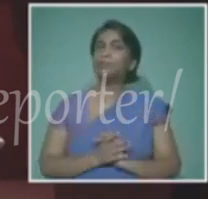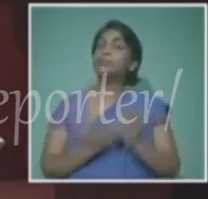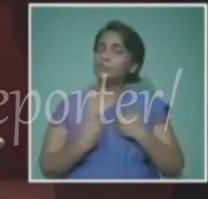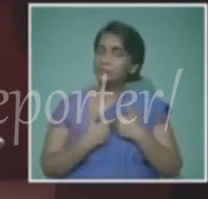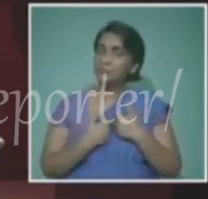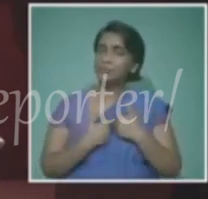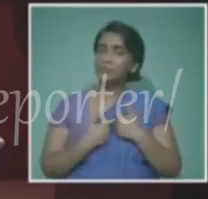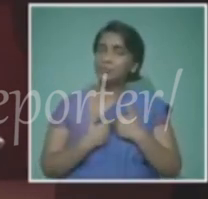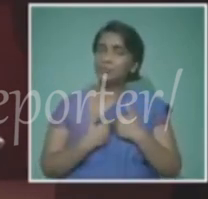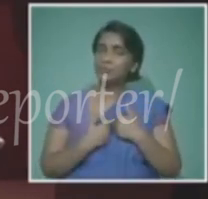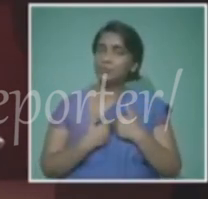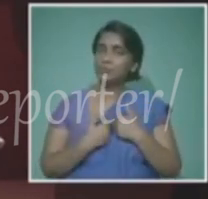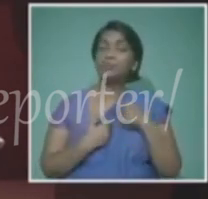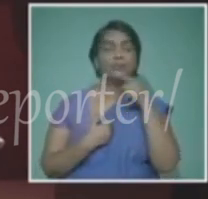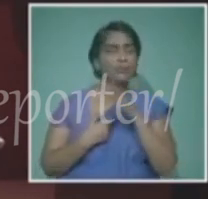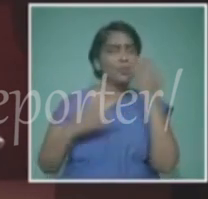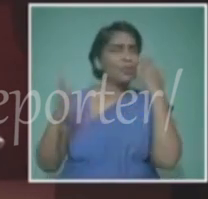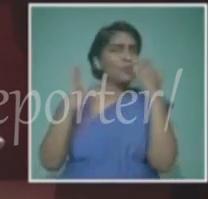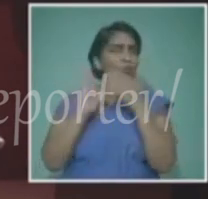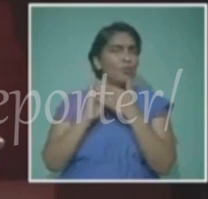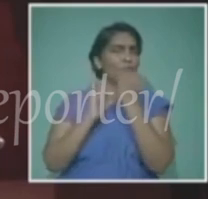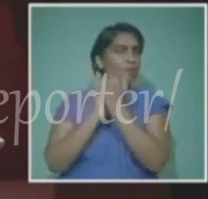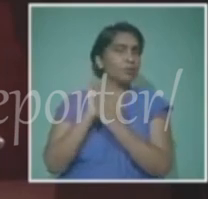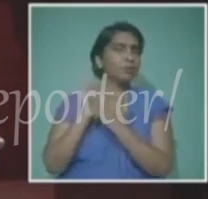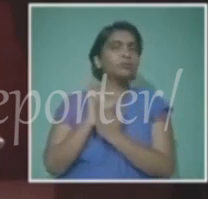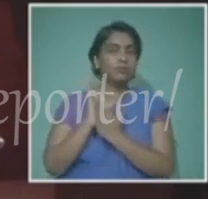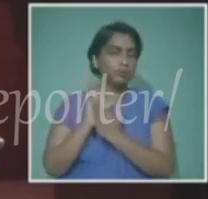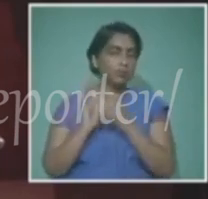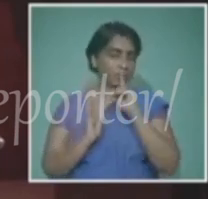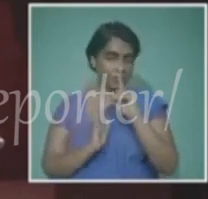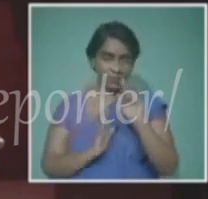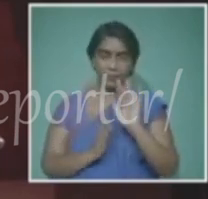අපි එහි අන්තර්ගත වුණු කරුණු කාරණා වූයේ